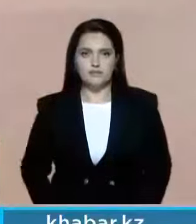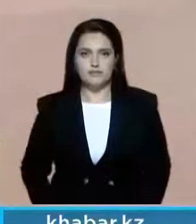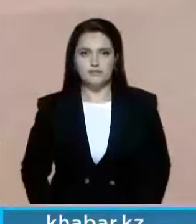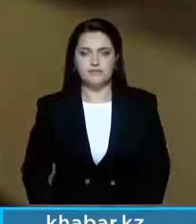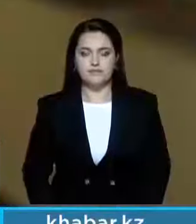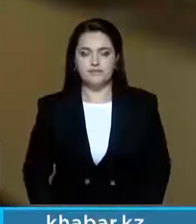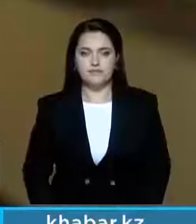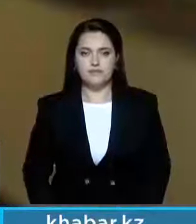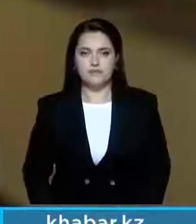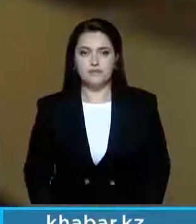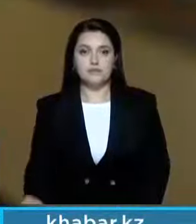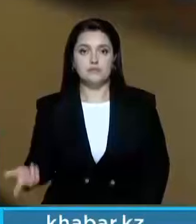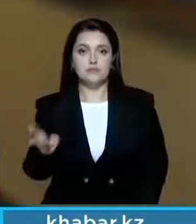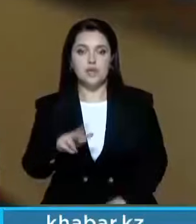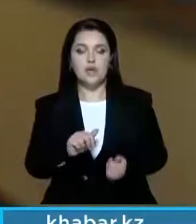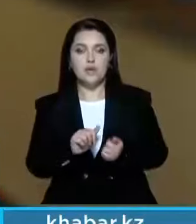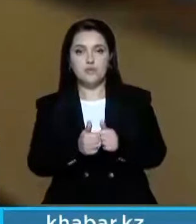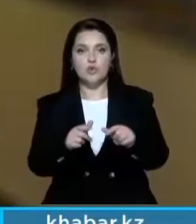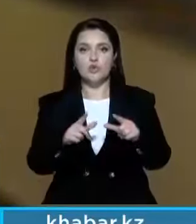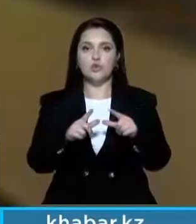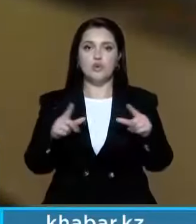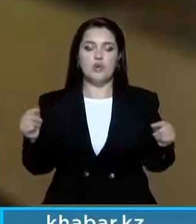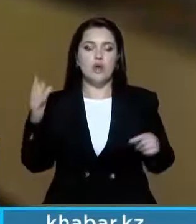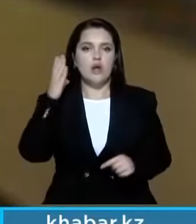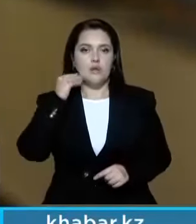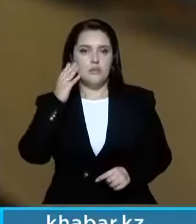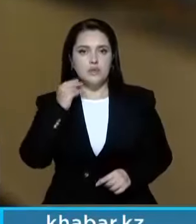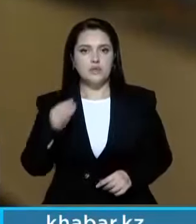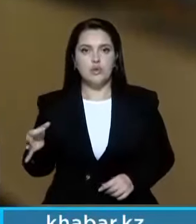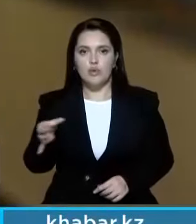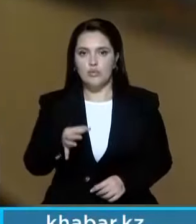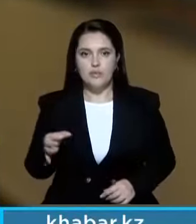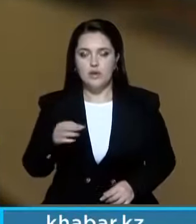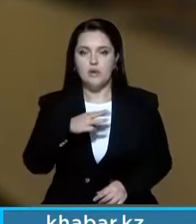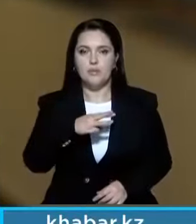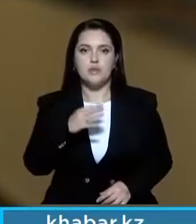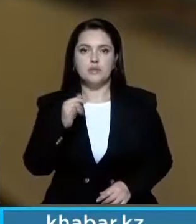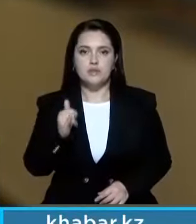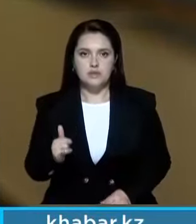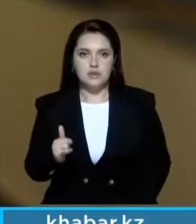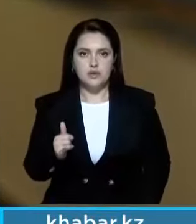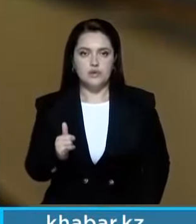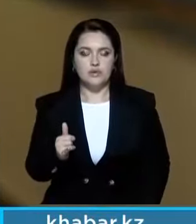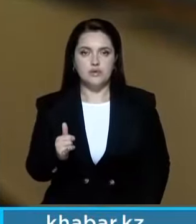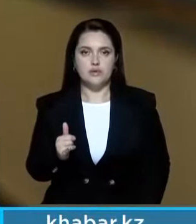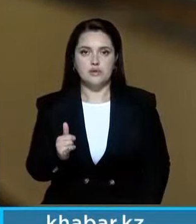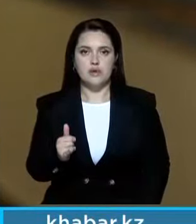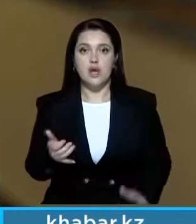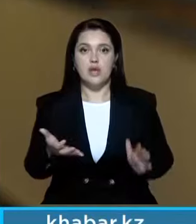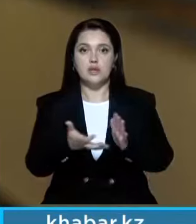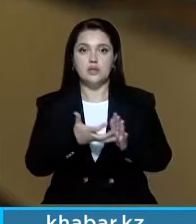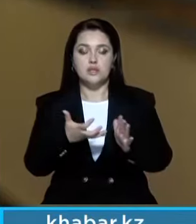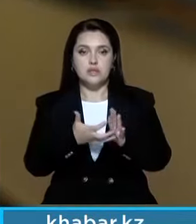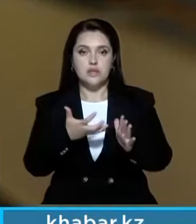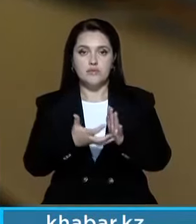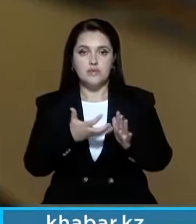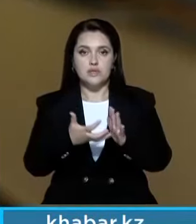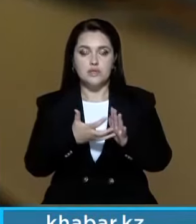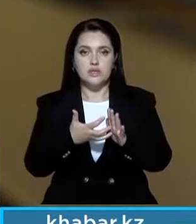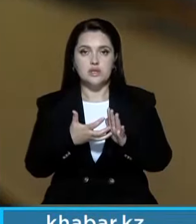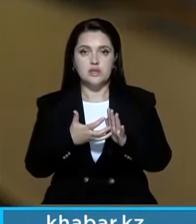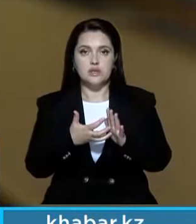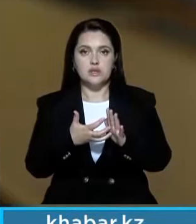количество трехсменных школ у нас наблюдается в Алматинской области и в Мангистауской области. Дефицит у нас